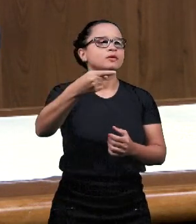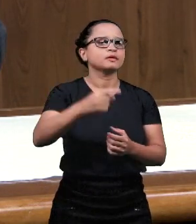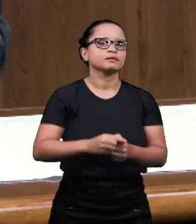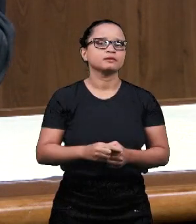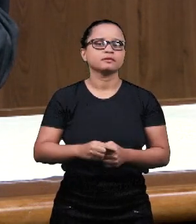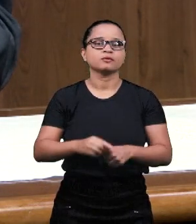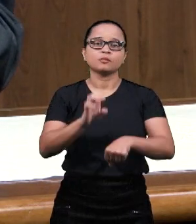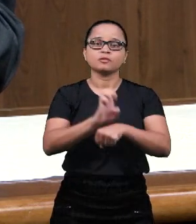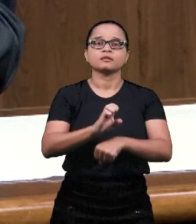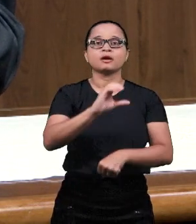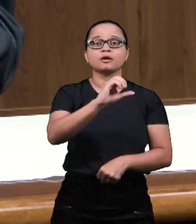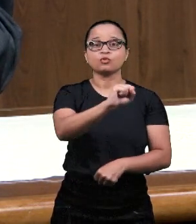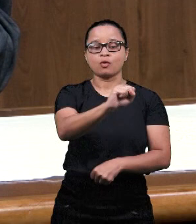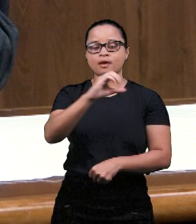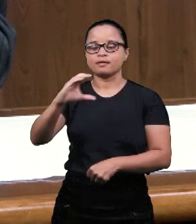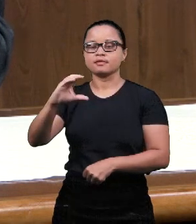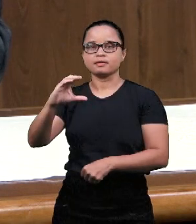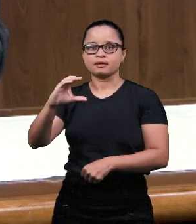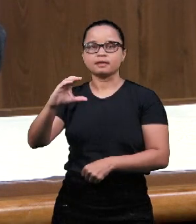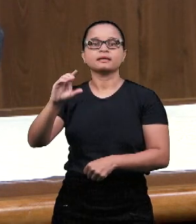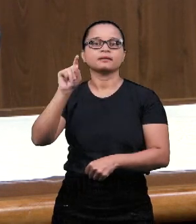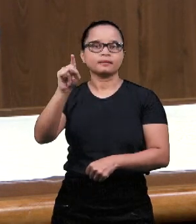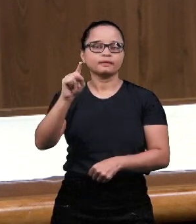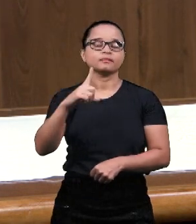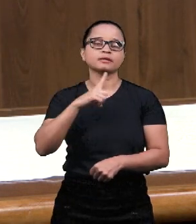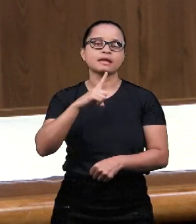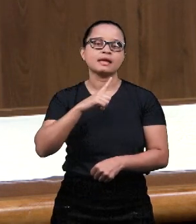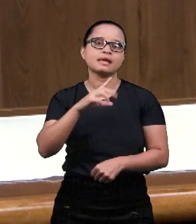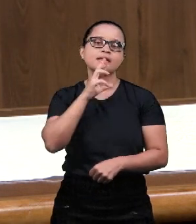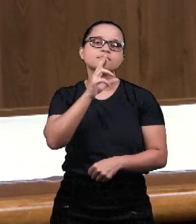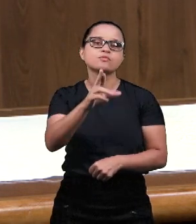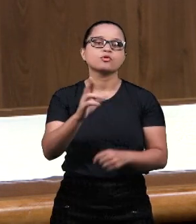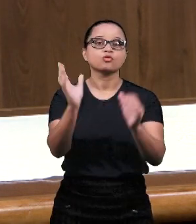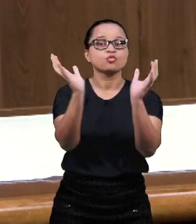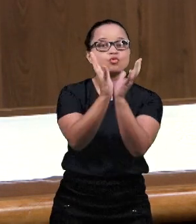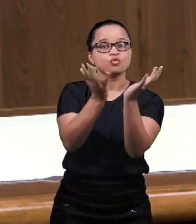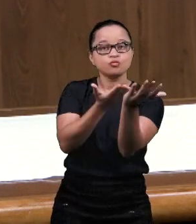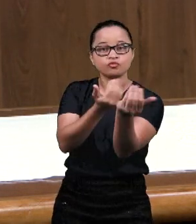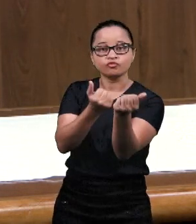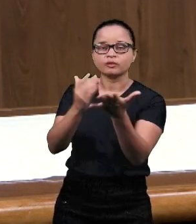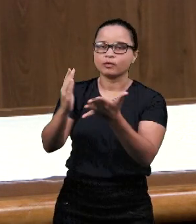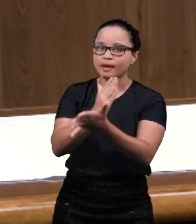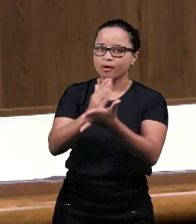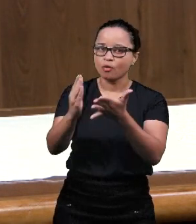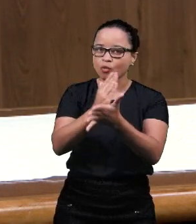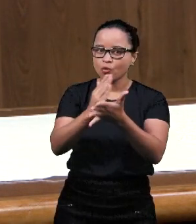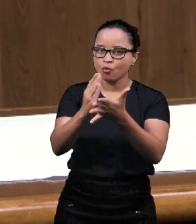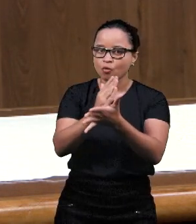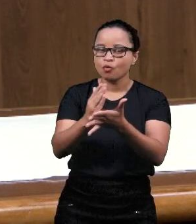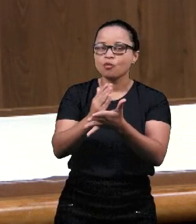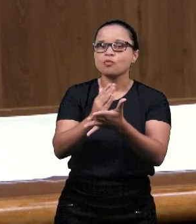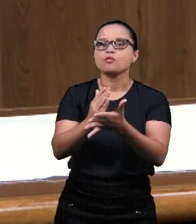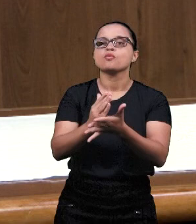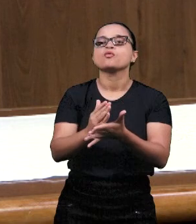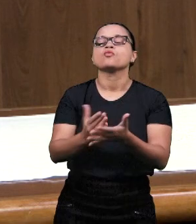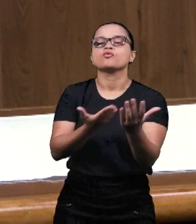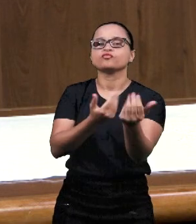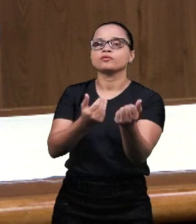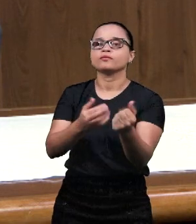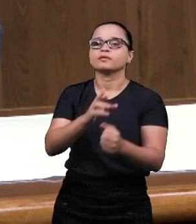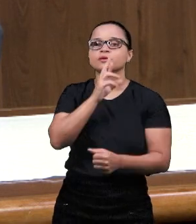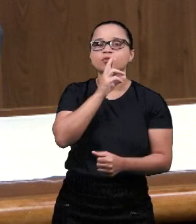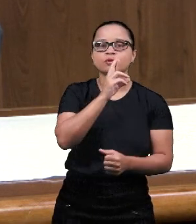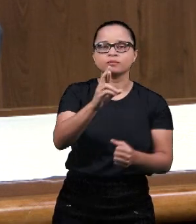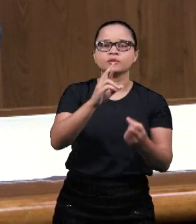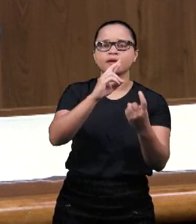réponse d'un groupe de jeunes. Nous allons voir quelques jeunes qui vont répondre un après l'autre. Vous allez vous apercevoir la dynamique de nos frères